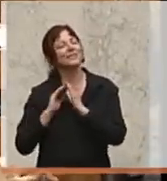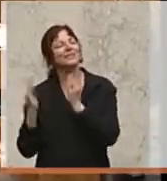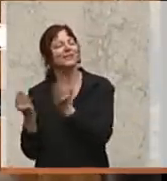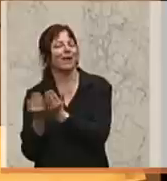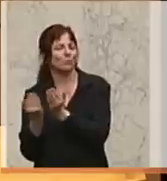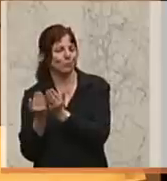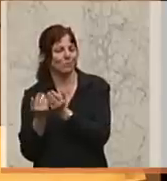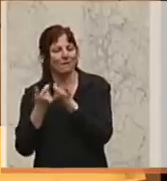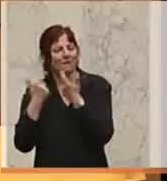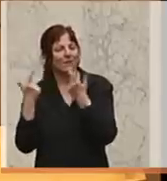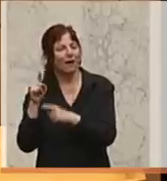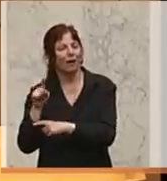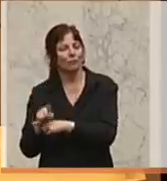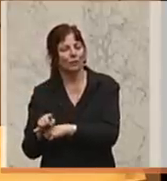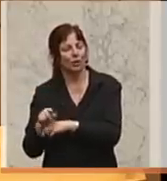entweder Meinungen